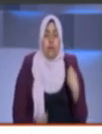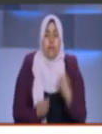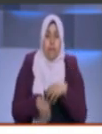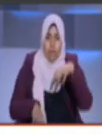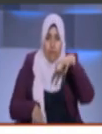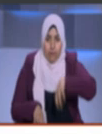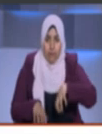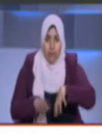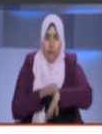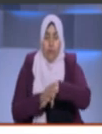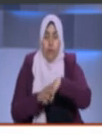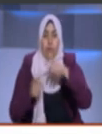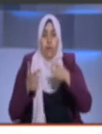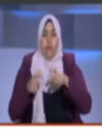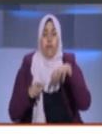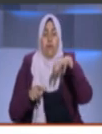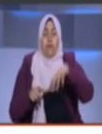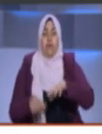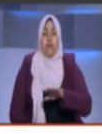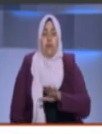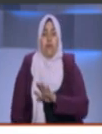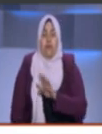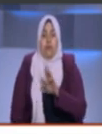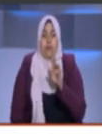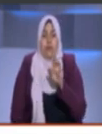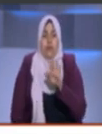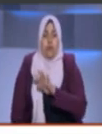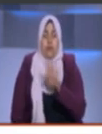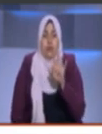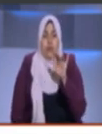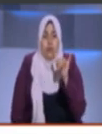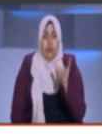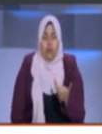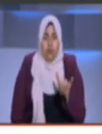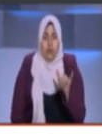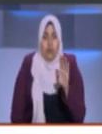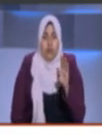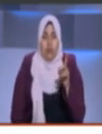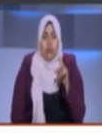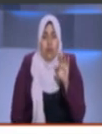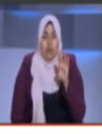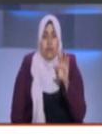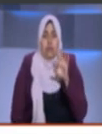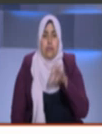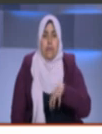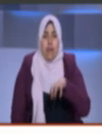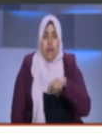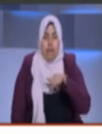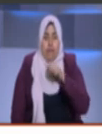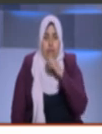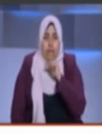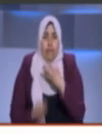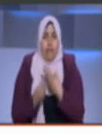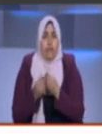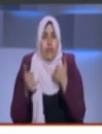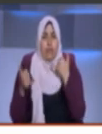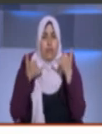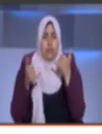الآن في منطقة تشيكرز الريفية في باكنهامشير. هل من تفاصيل عما سوف تتضمنه هذه